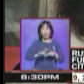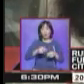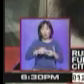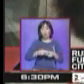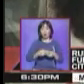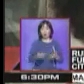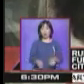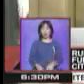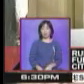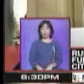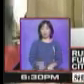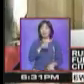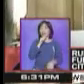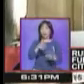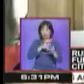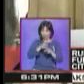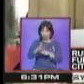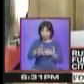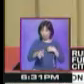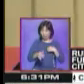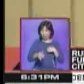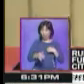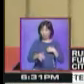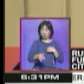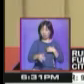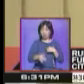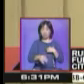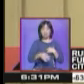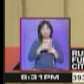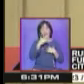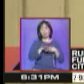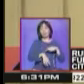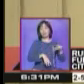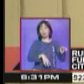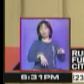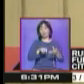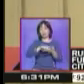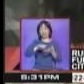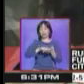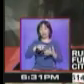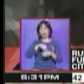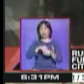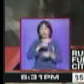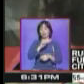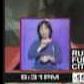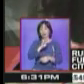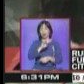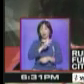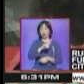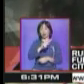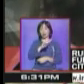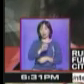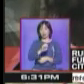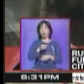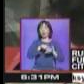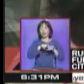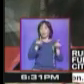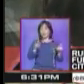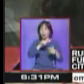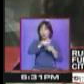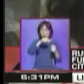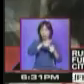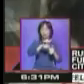is not directed, ang malas niya, inulit nung writer sa Abante, eksakto, but